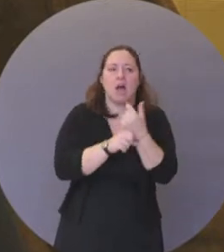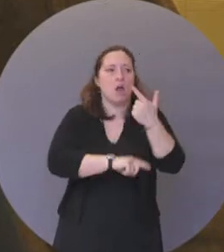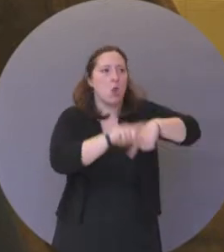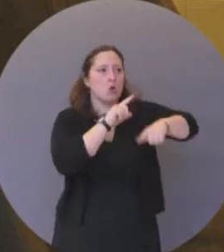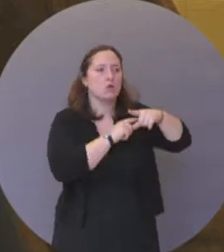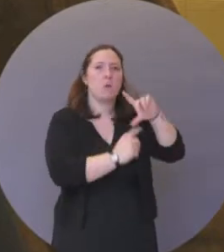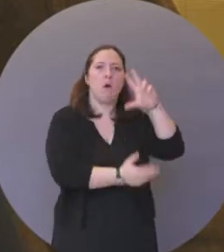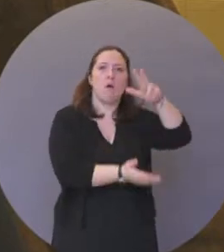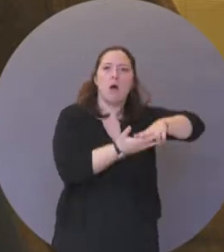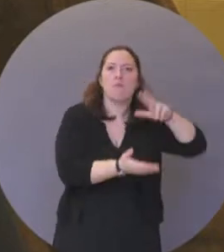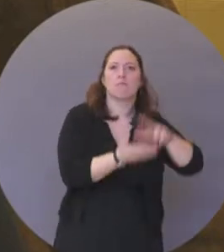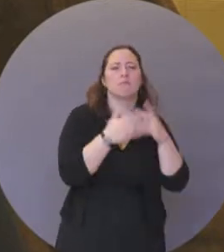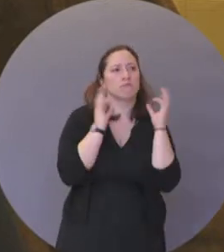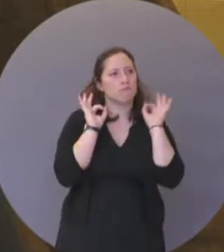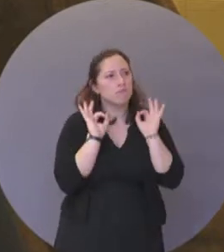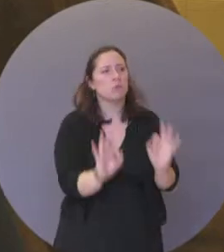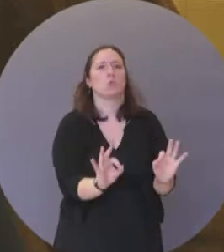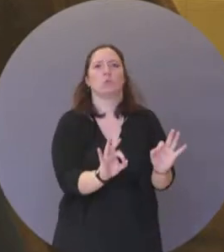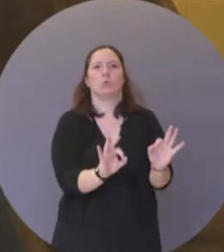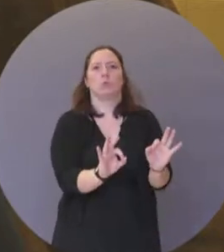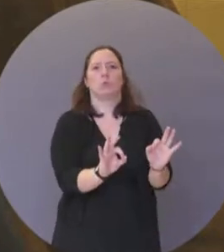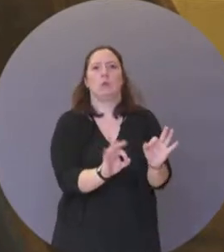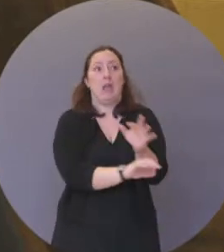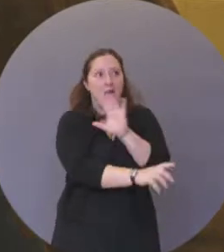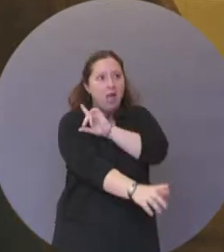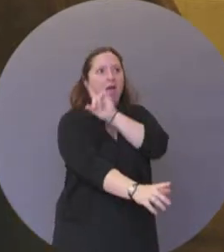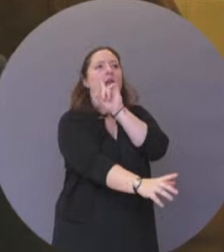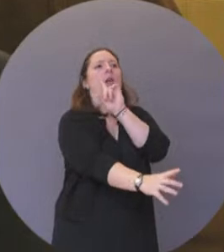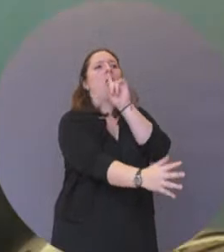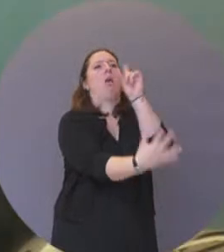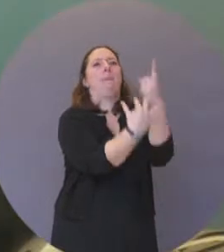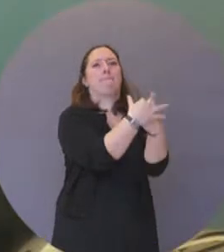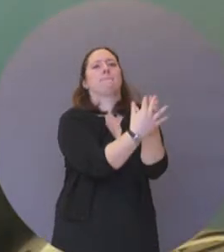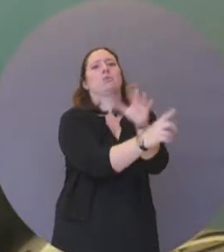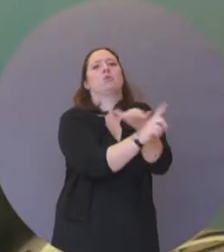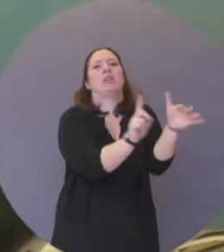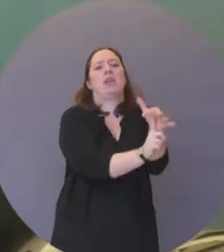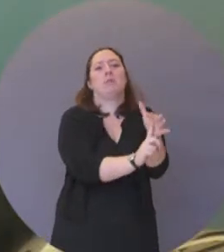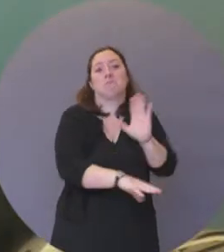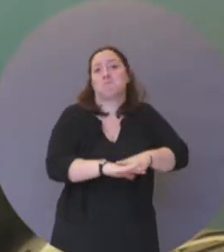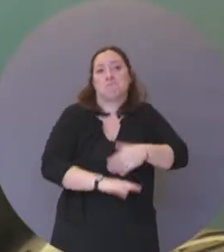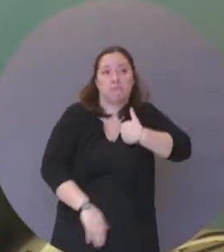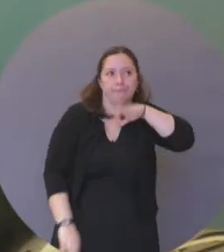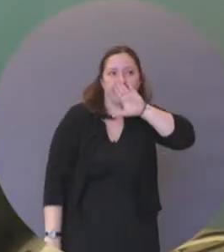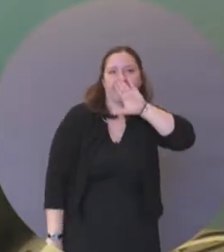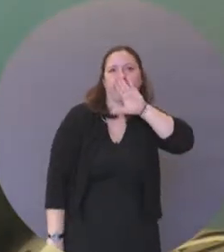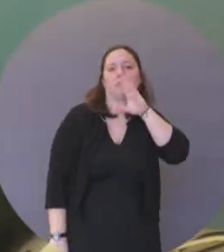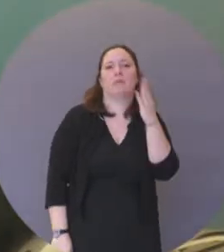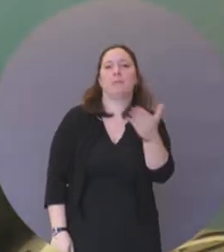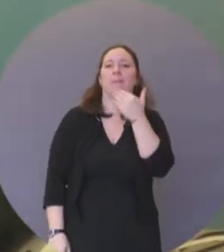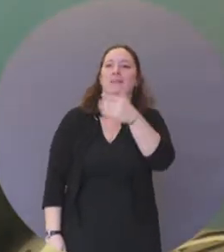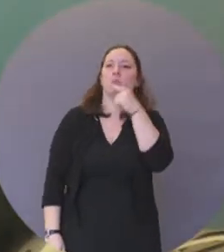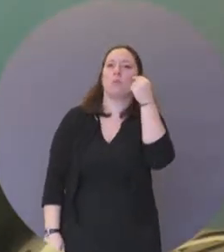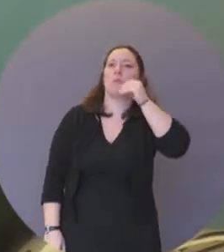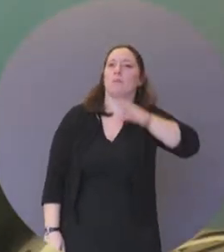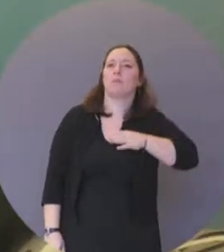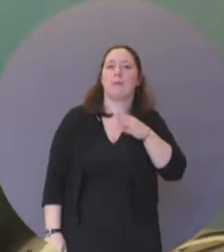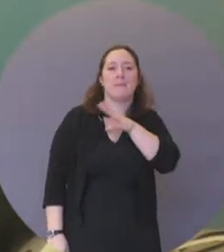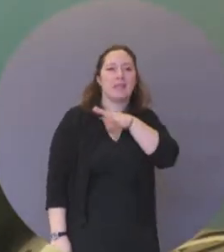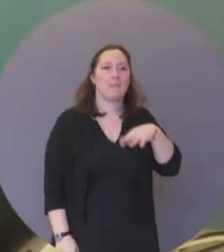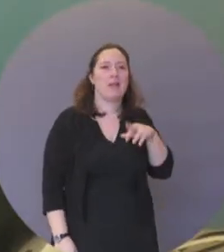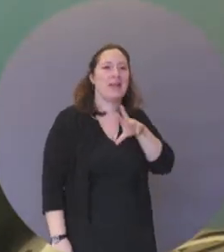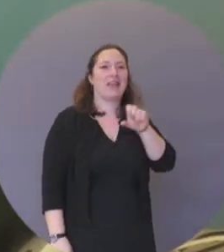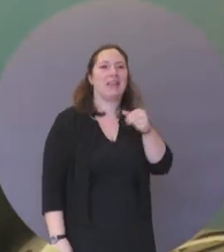et tout ce que suppose l'insertion sociale dans la société voilà merci monsieur brigoire madame monsieur